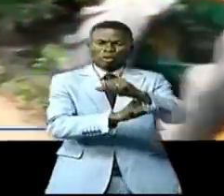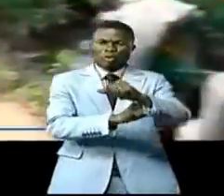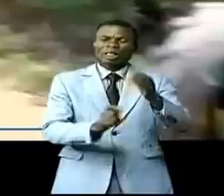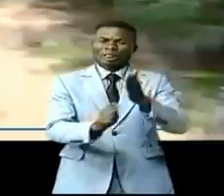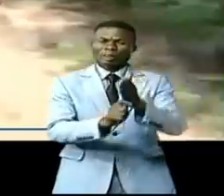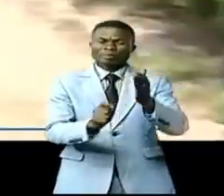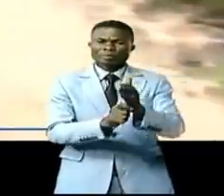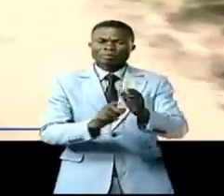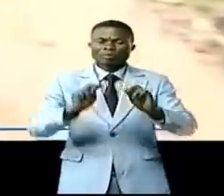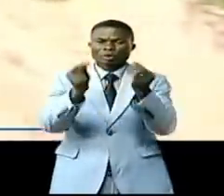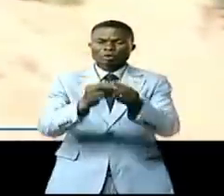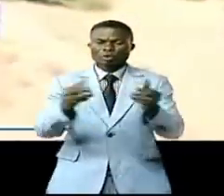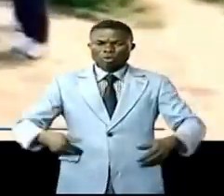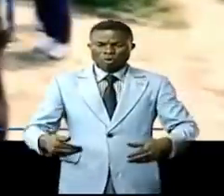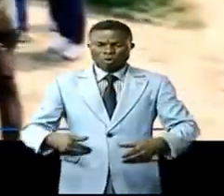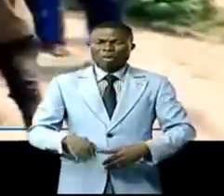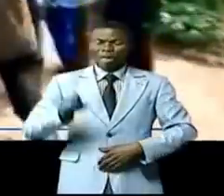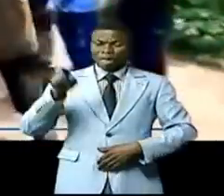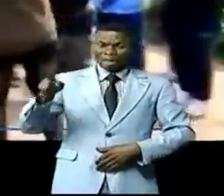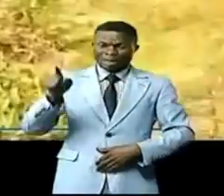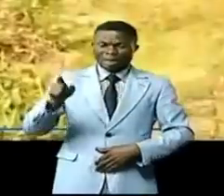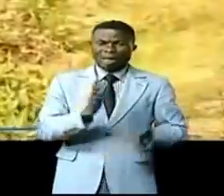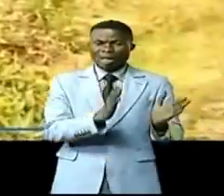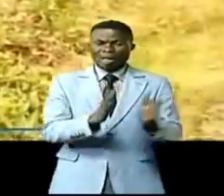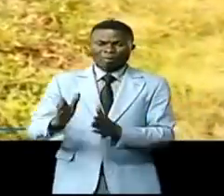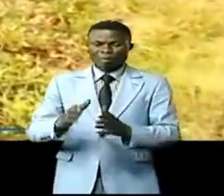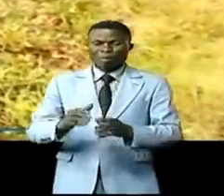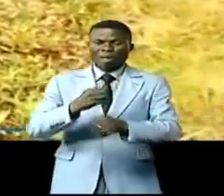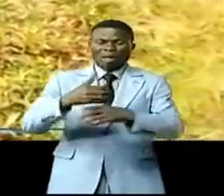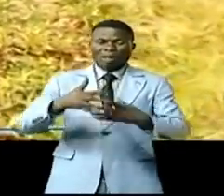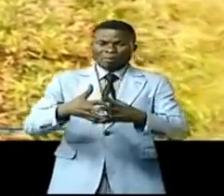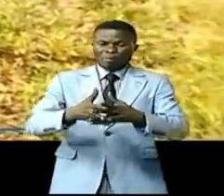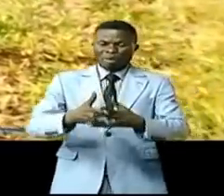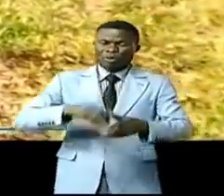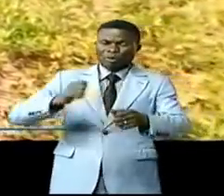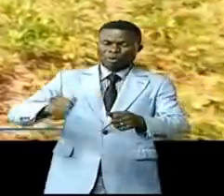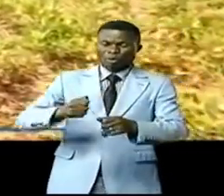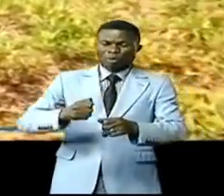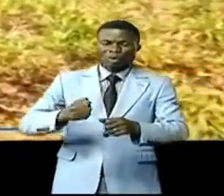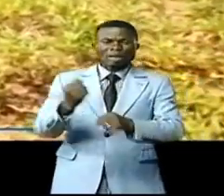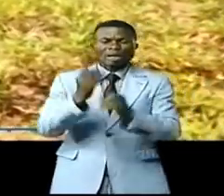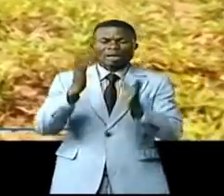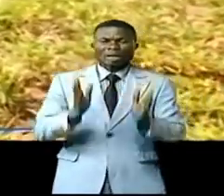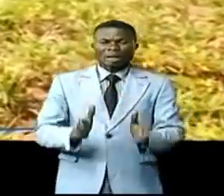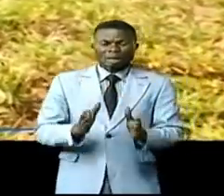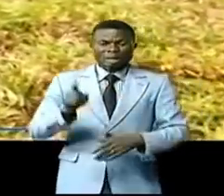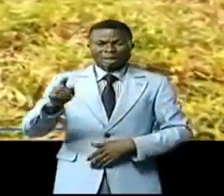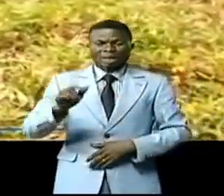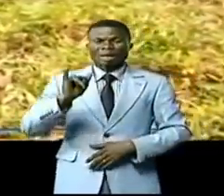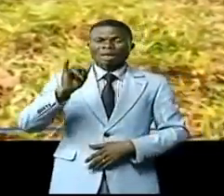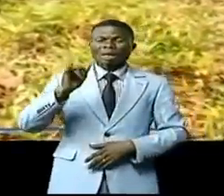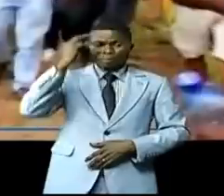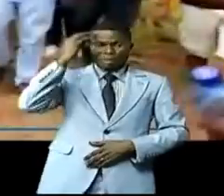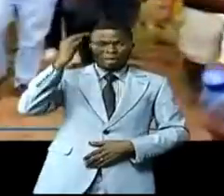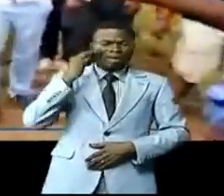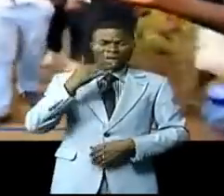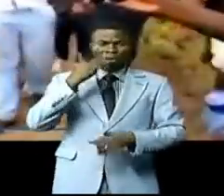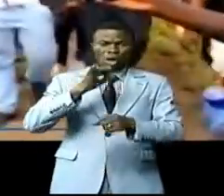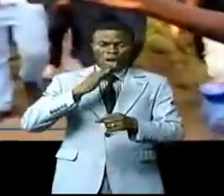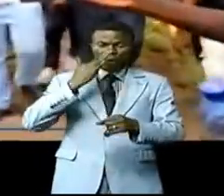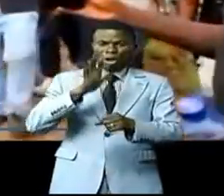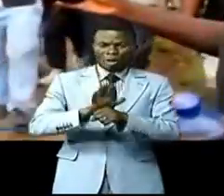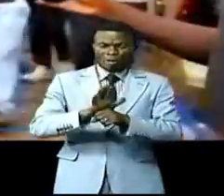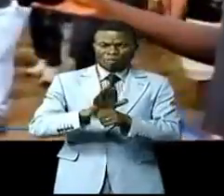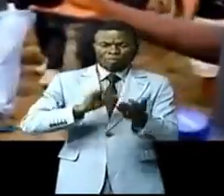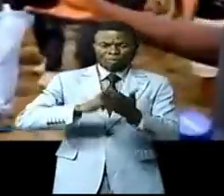la brigade agricole de Impuru dispose d'un tracteur et de quelques agronomes. Yves Boukoulouzola a rappelé qu'avec le programme reconstruction